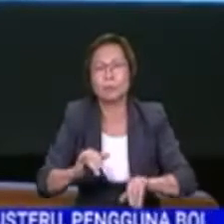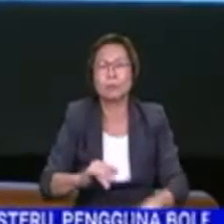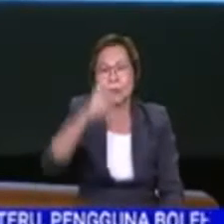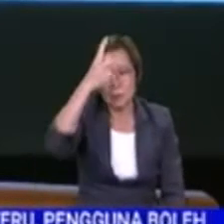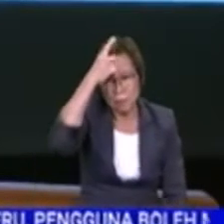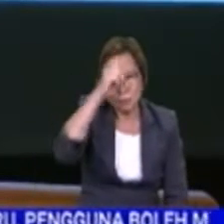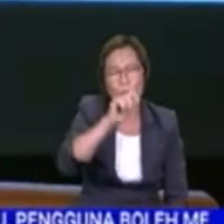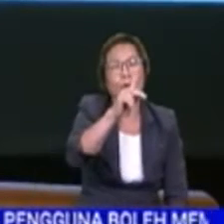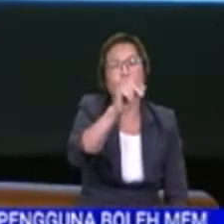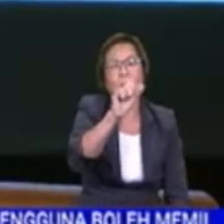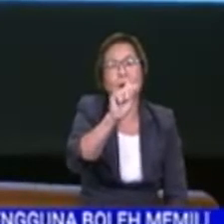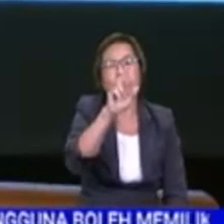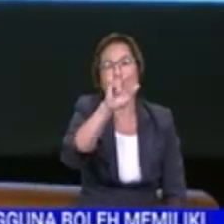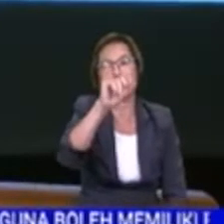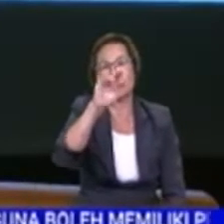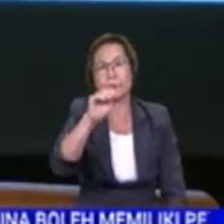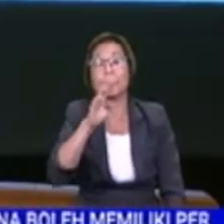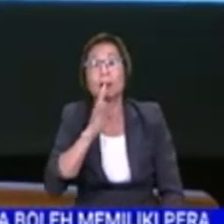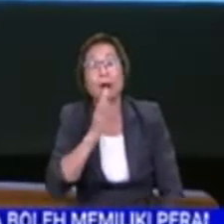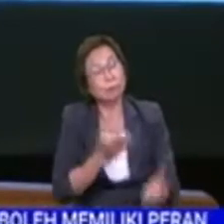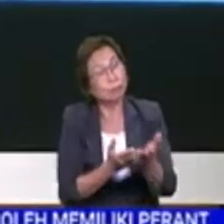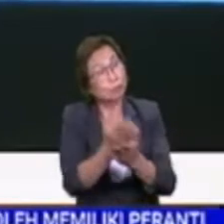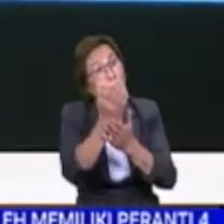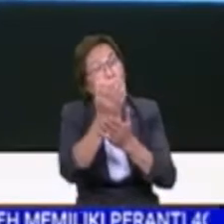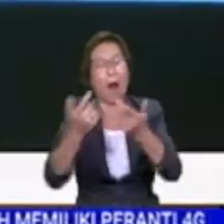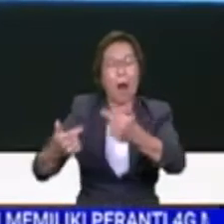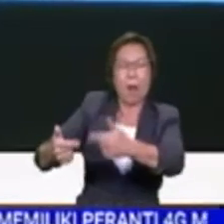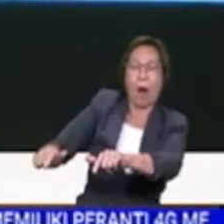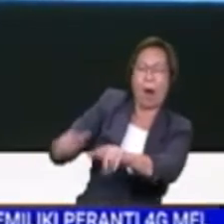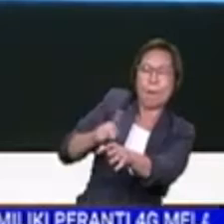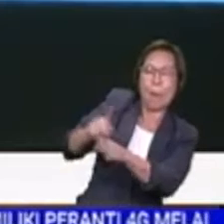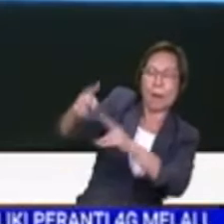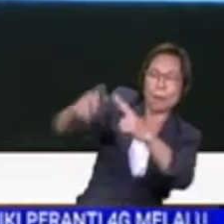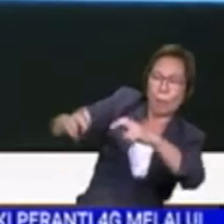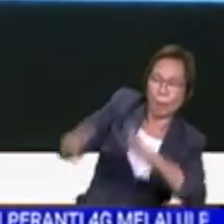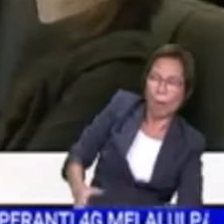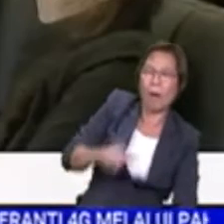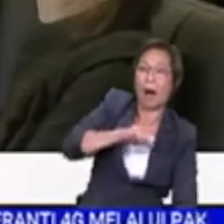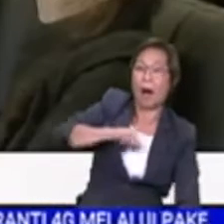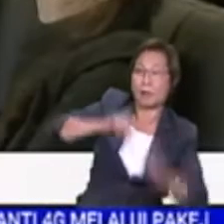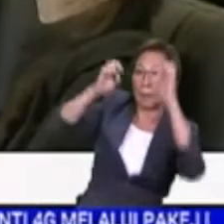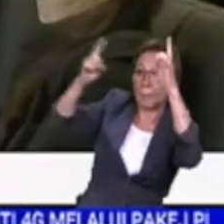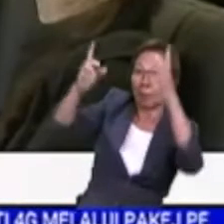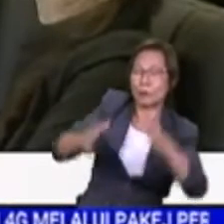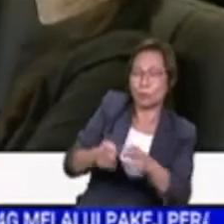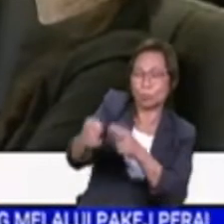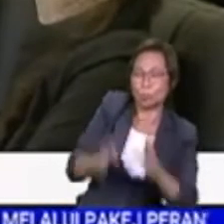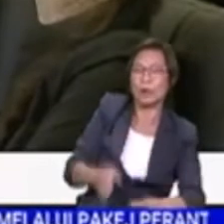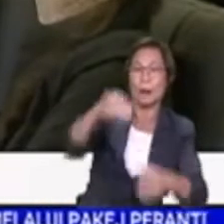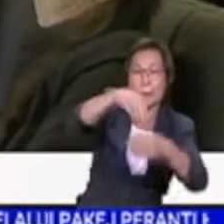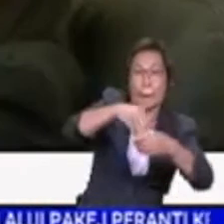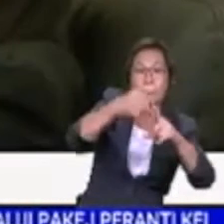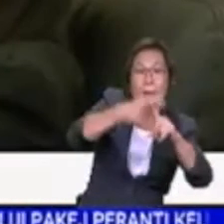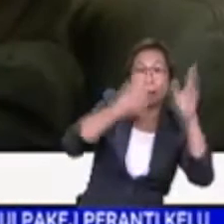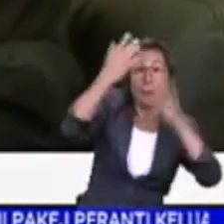Dato' Sri Abdul Karim Rahman Hamzah berkata ia sekaligus membuka ruang kepada pakar penyelidik, ahli akademik serta usahawan dari dalam dan